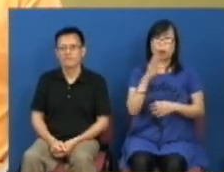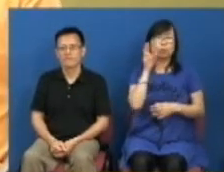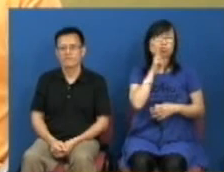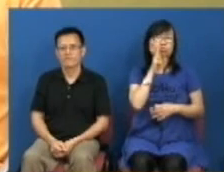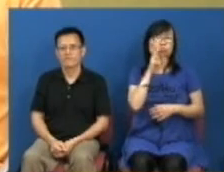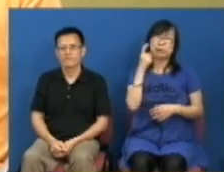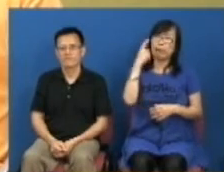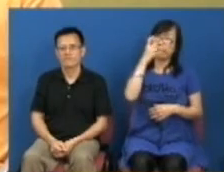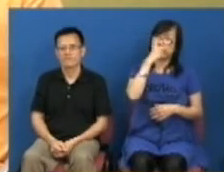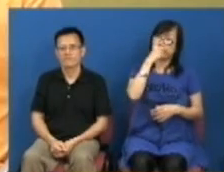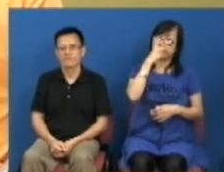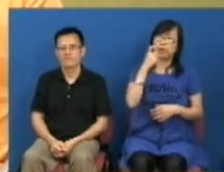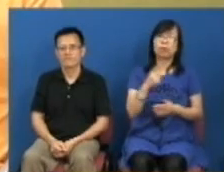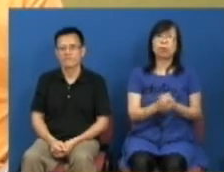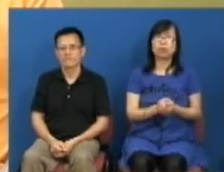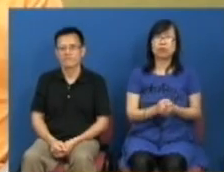伦敦